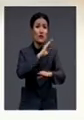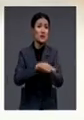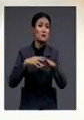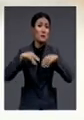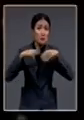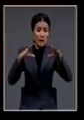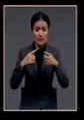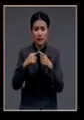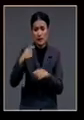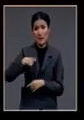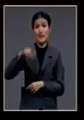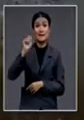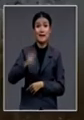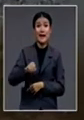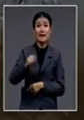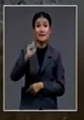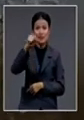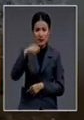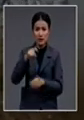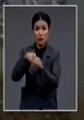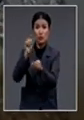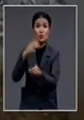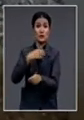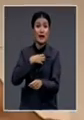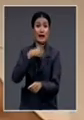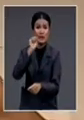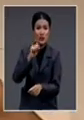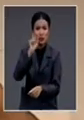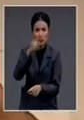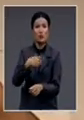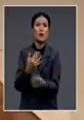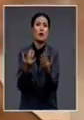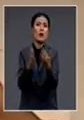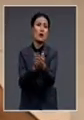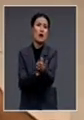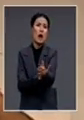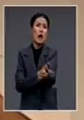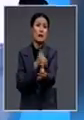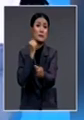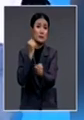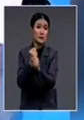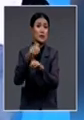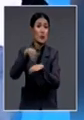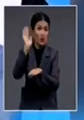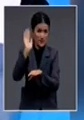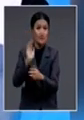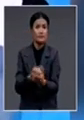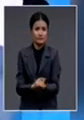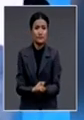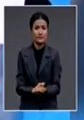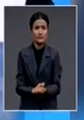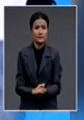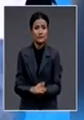ว่ากระบวนการถอนตัวนั้นอาจต้องใช้เวลานานนับปีหลังจากที่ได้รับเรื่องแล้วนะครับโดยตำรวจ